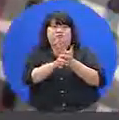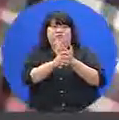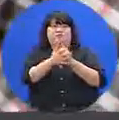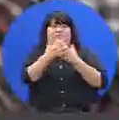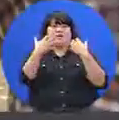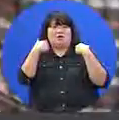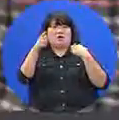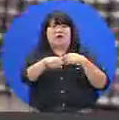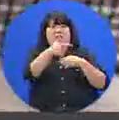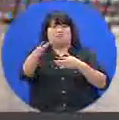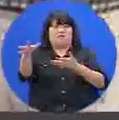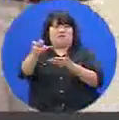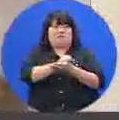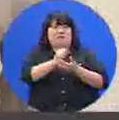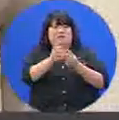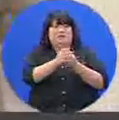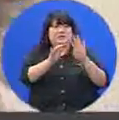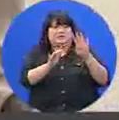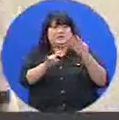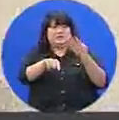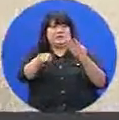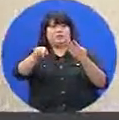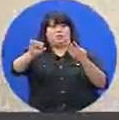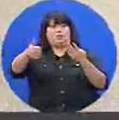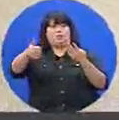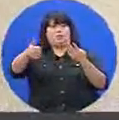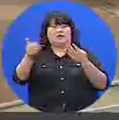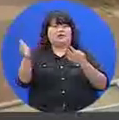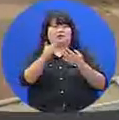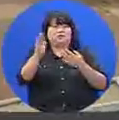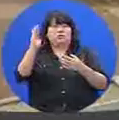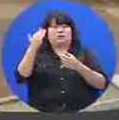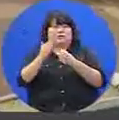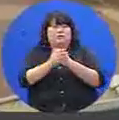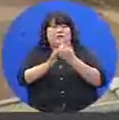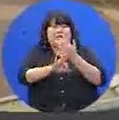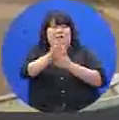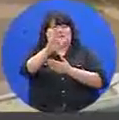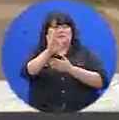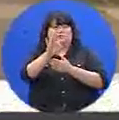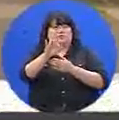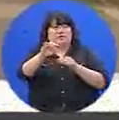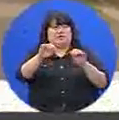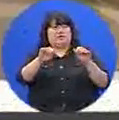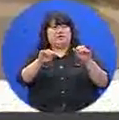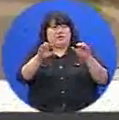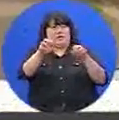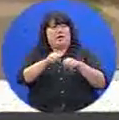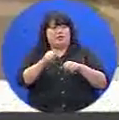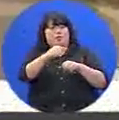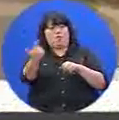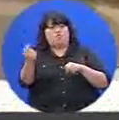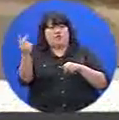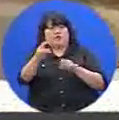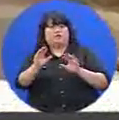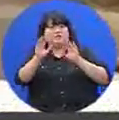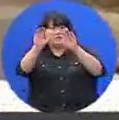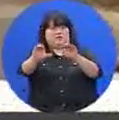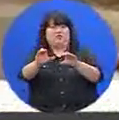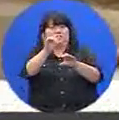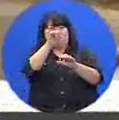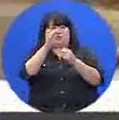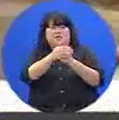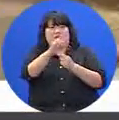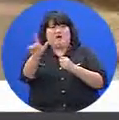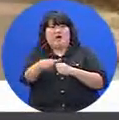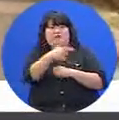행정당국이 하루에 떼어내는 양이 4, 500장에 이릅니다. 오전 중에 이렇게 띄고 그러면 오후에 붙이는 경우도 있고 또